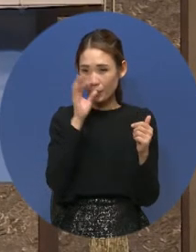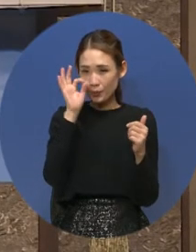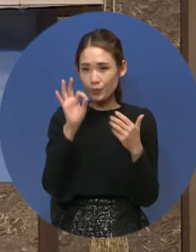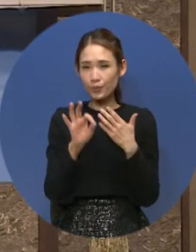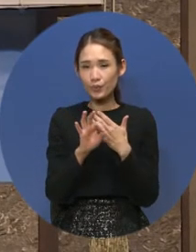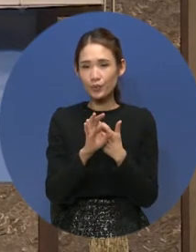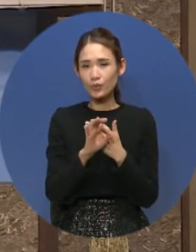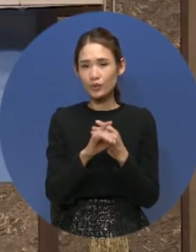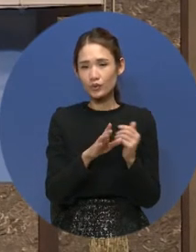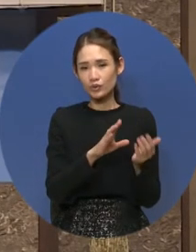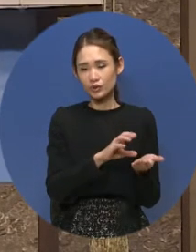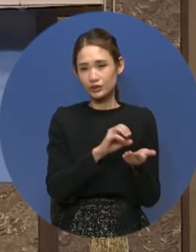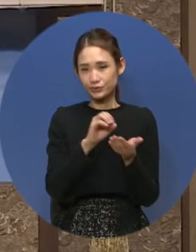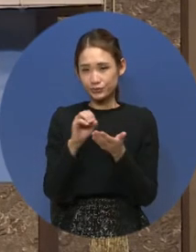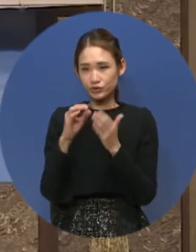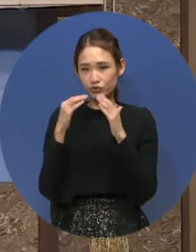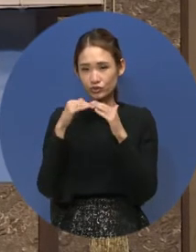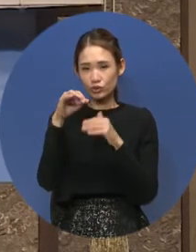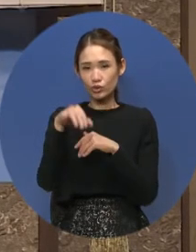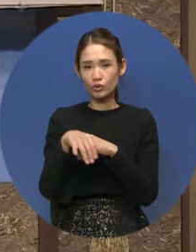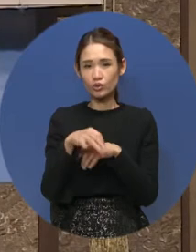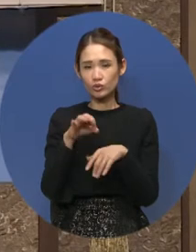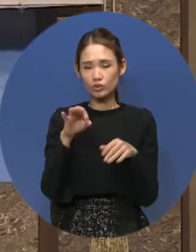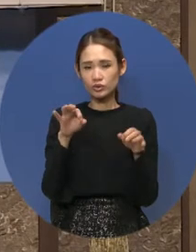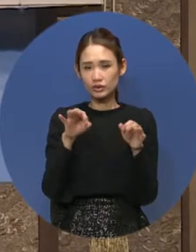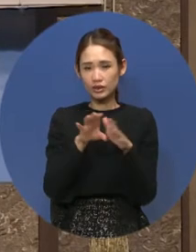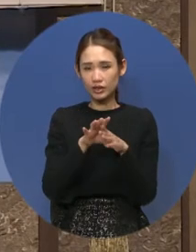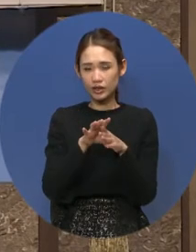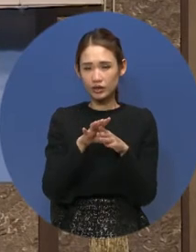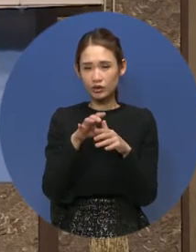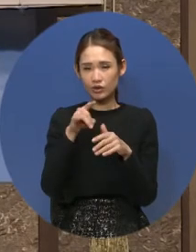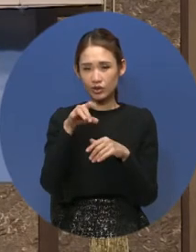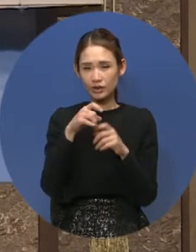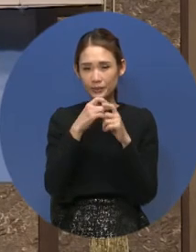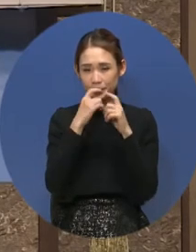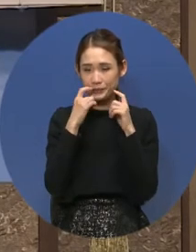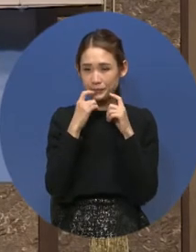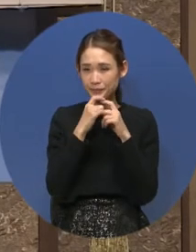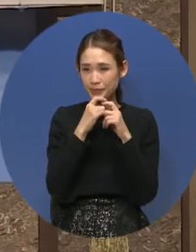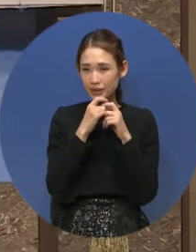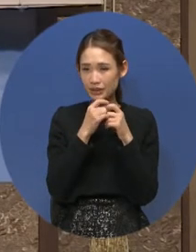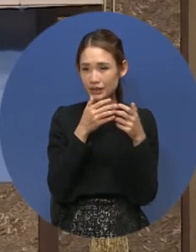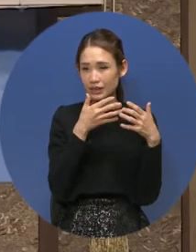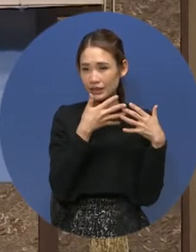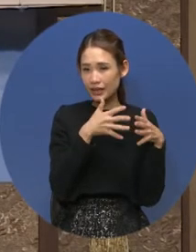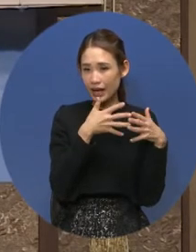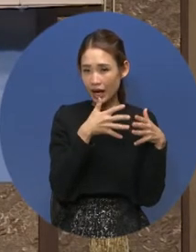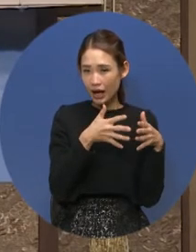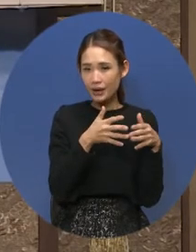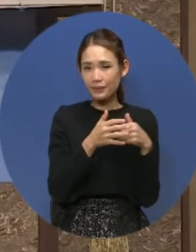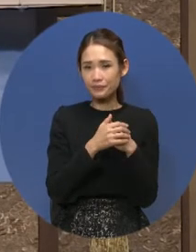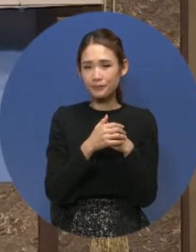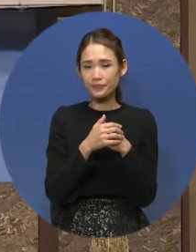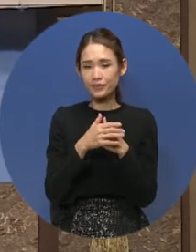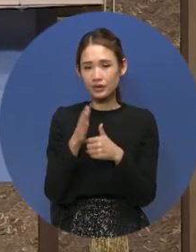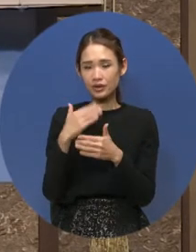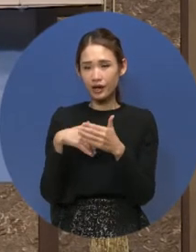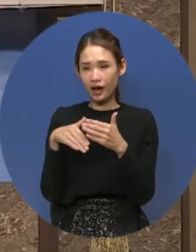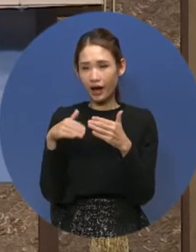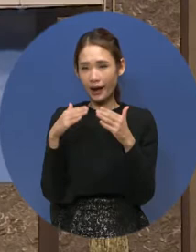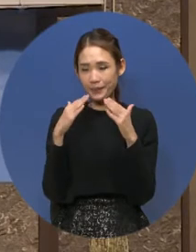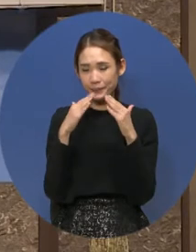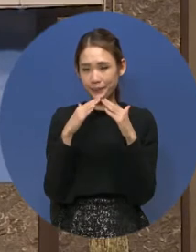같은 그분들을 주거 공간을 없애고, 그리고 거기에 이제 민간 분들이